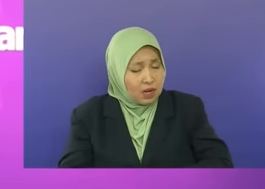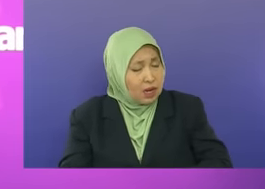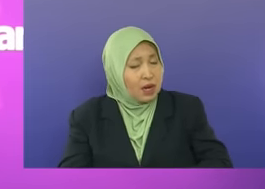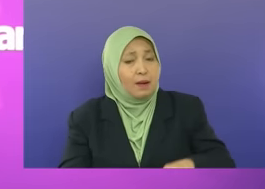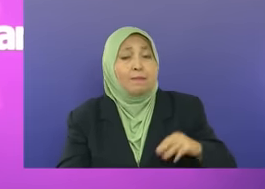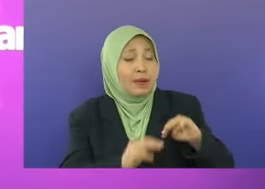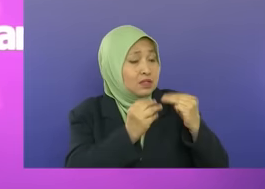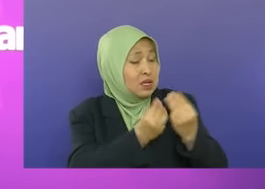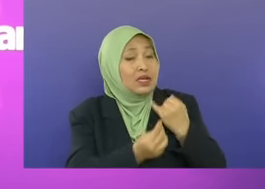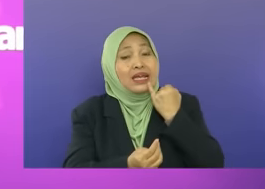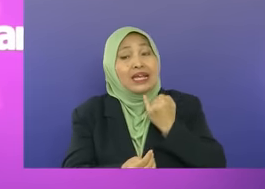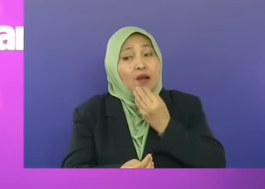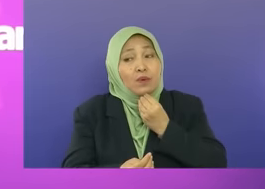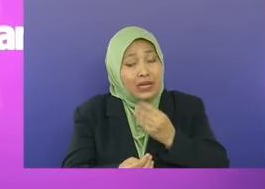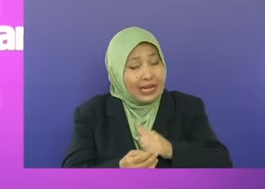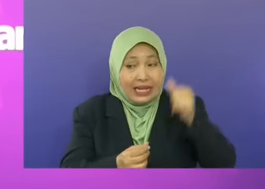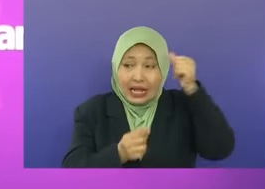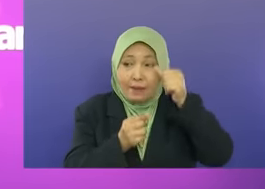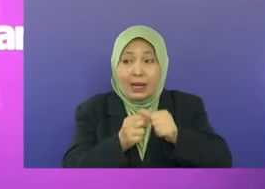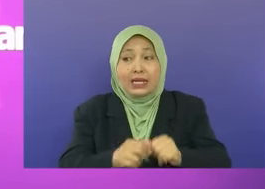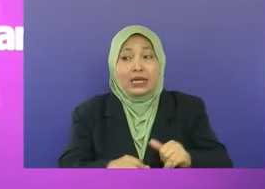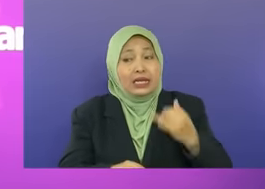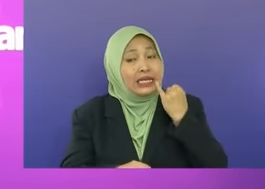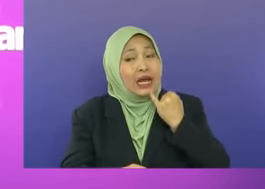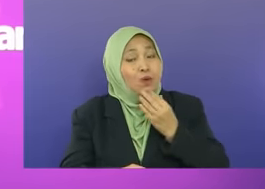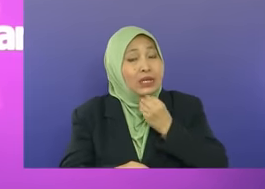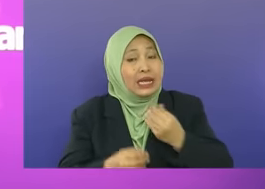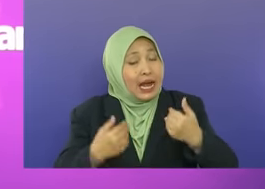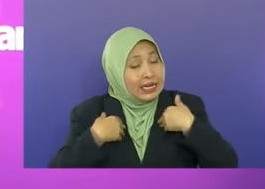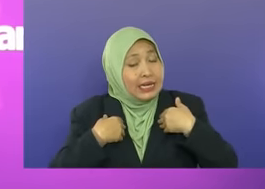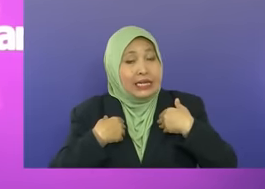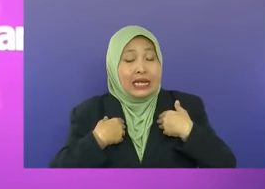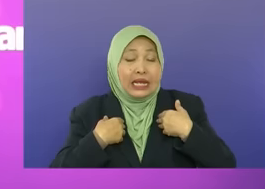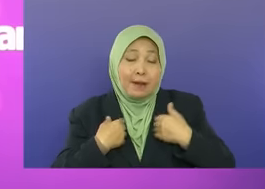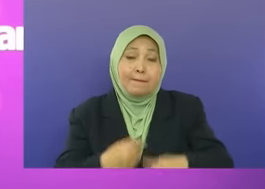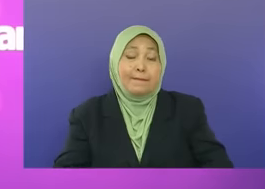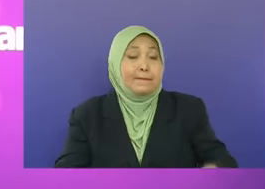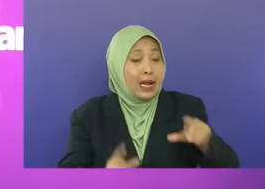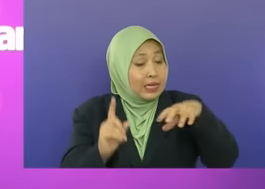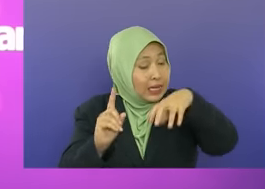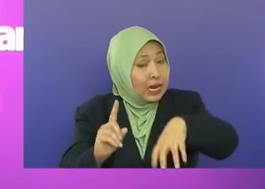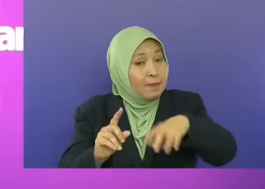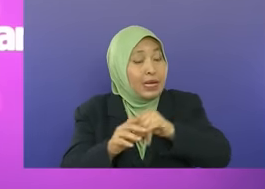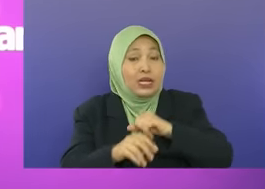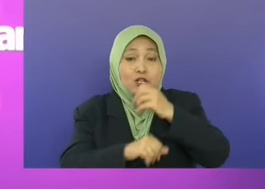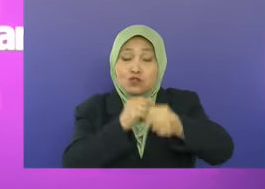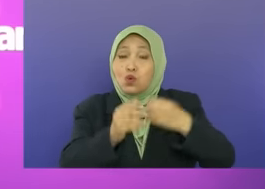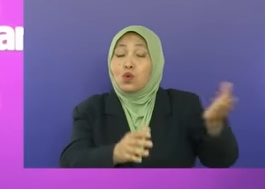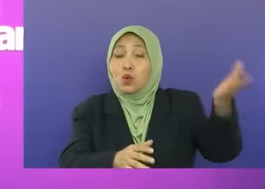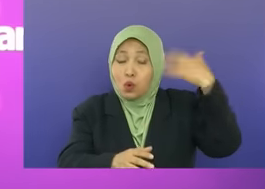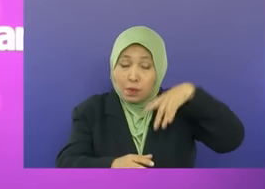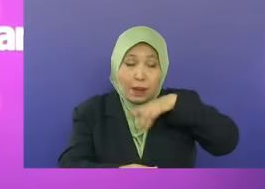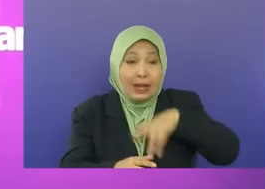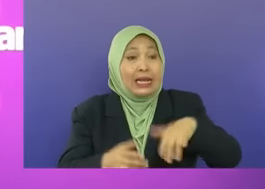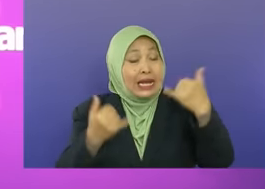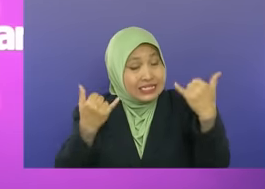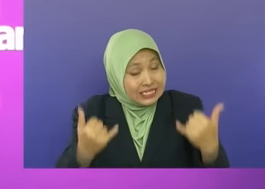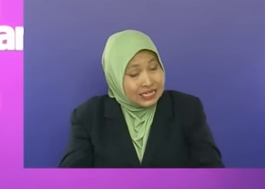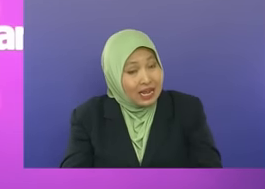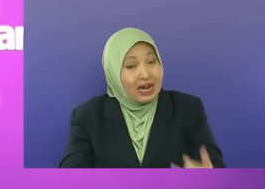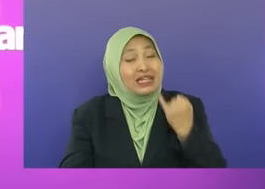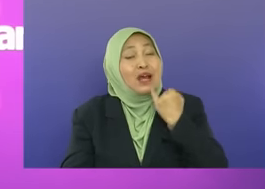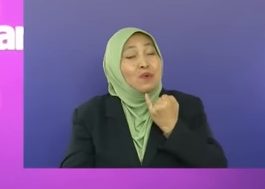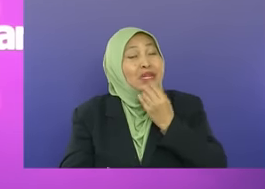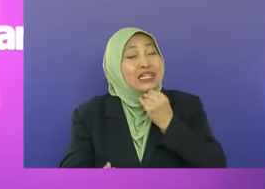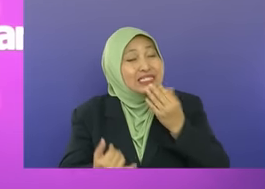ya diingatkan kepada orang-orang Yahudi yang berada di Madinah pada zaman Nabi dan juga kepada orang-orang Yahudi pada zaman ini dan dalam maksudnya